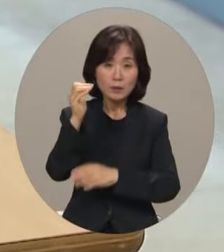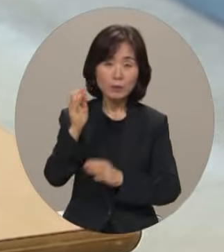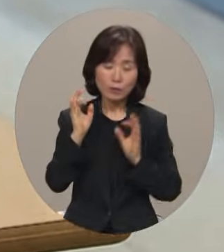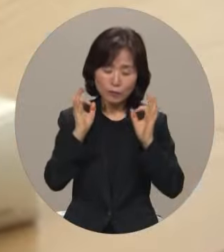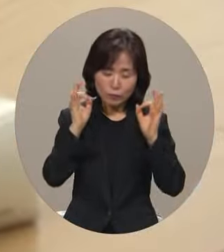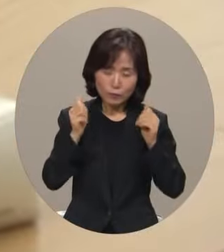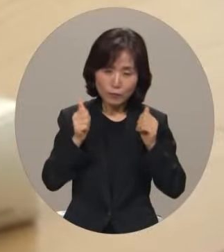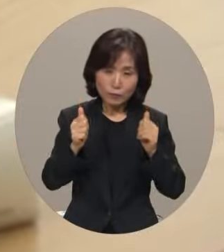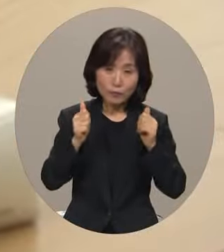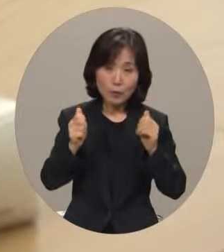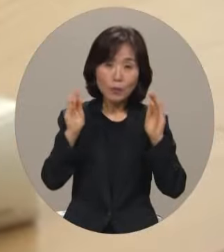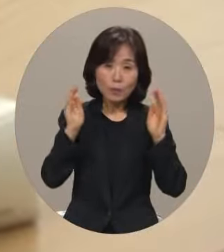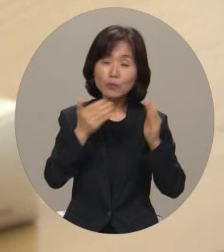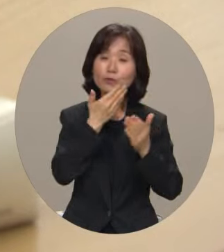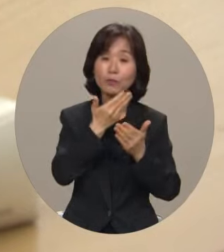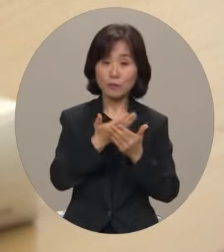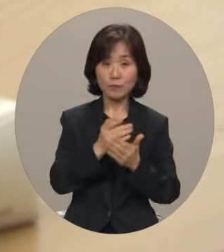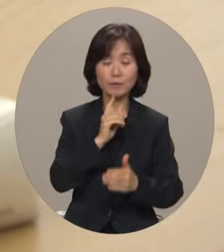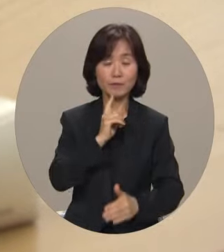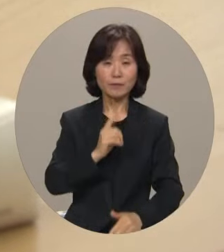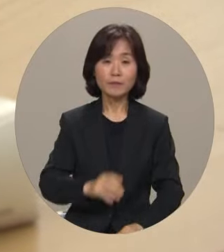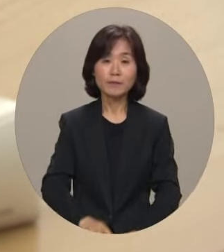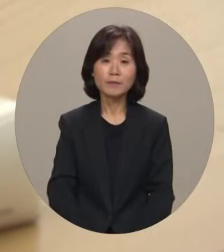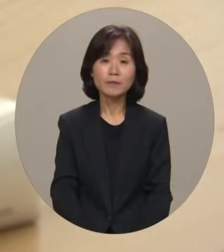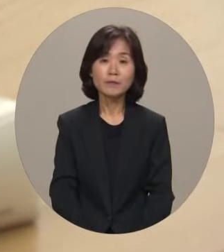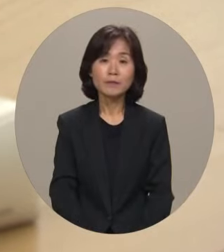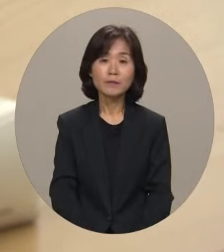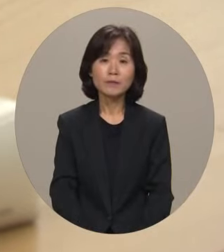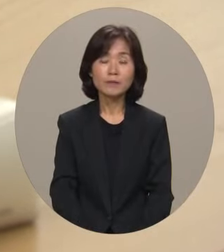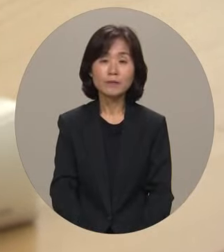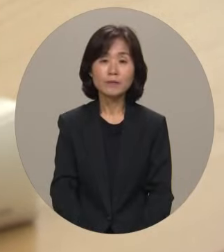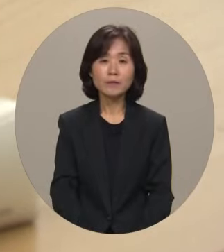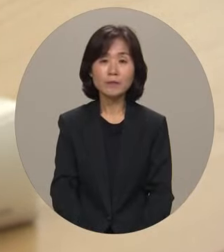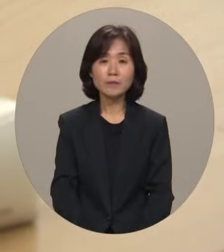이어가는 것이 중요하다고 조언했습니다 EBS 뉴스 이상입니다